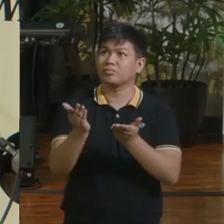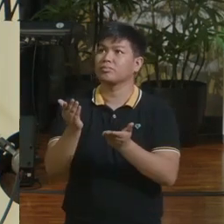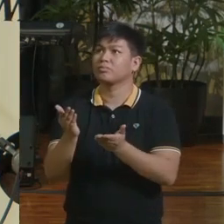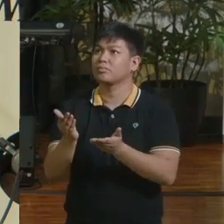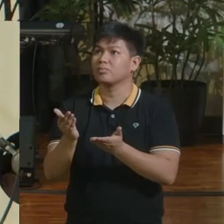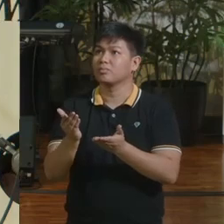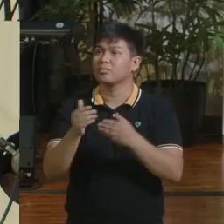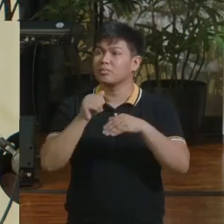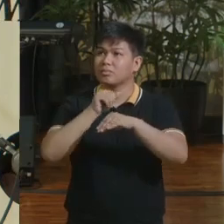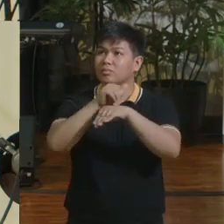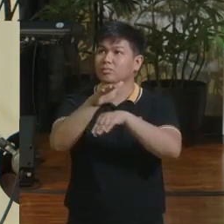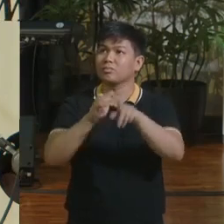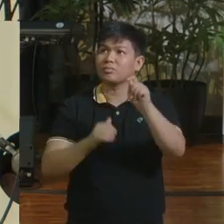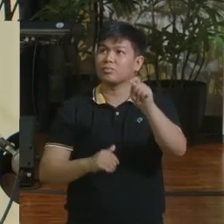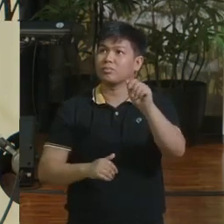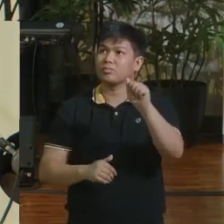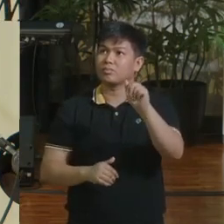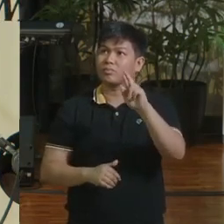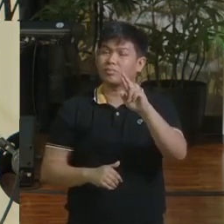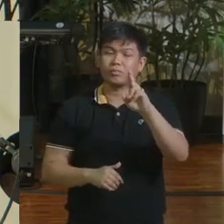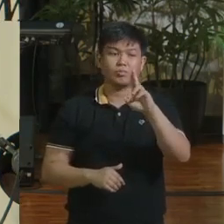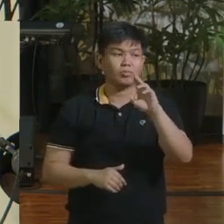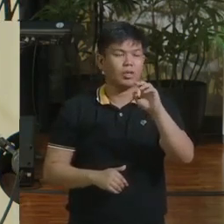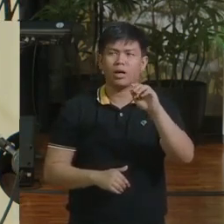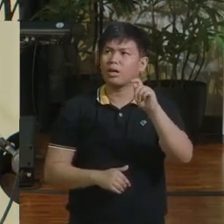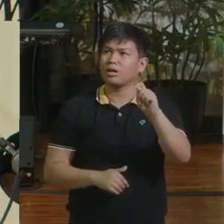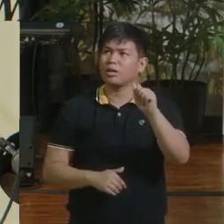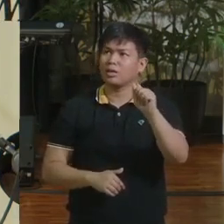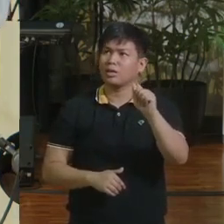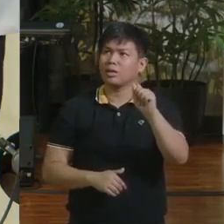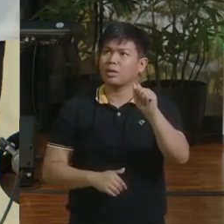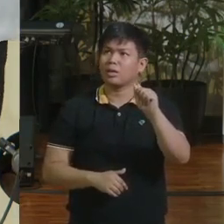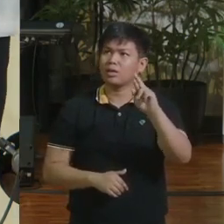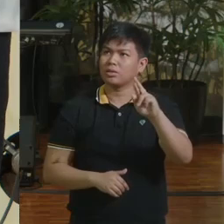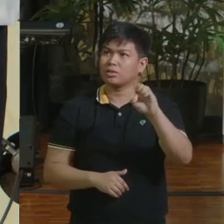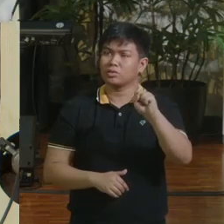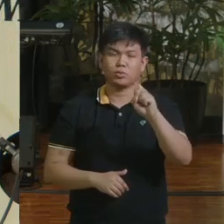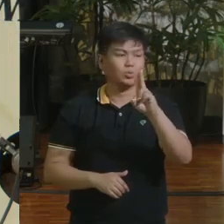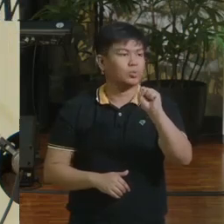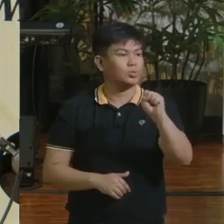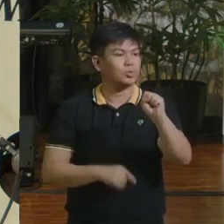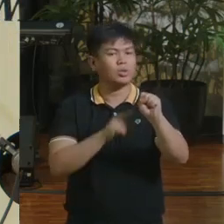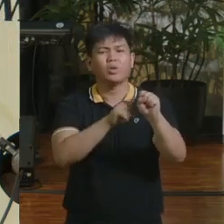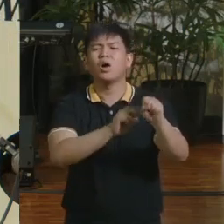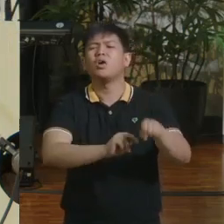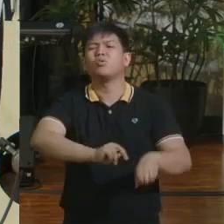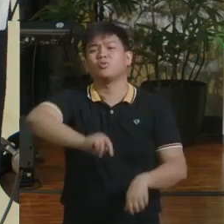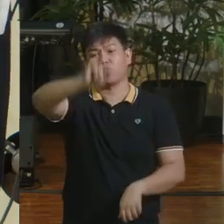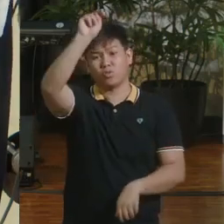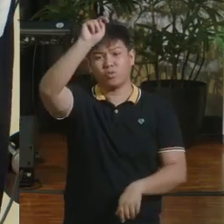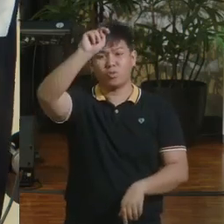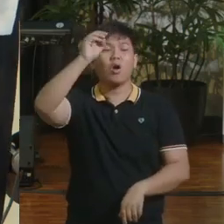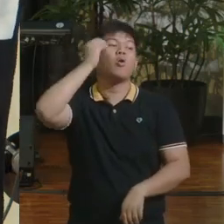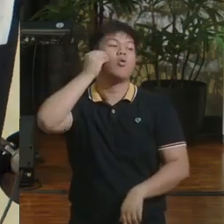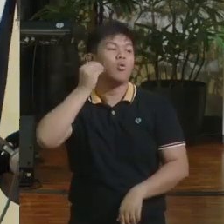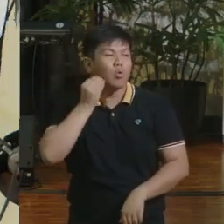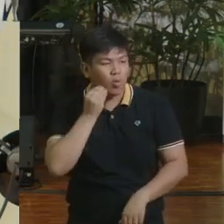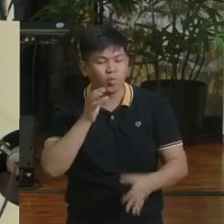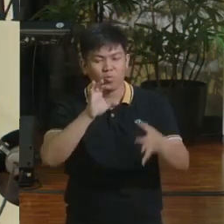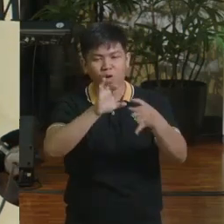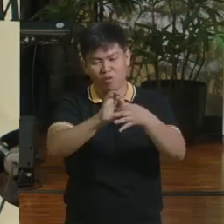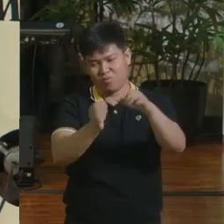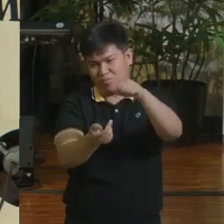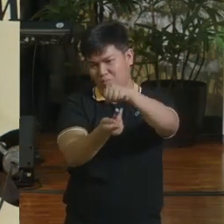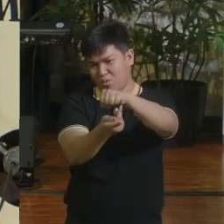Caesarea and sent him off to Tarsus. Saan yung Tarsus? Nasa Cilicia po yun. Yung Tarsus po ang hometown niya. Yung